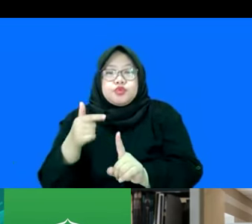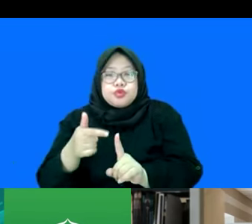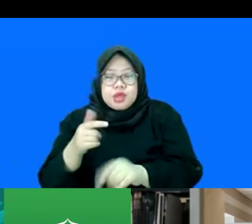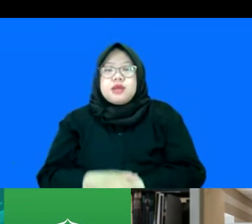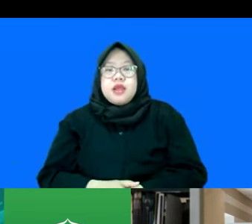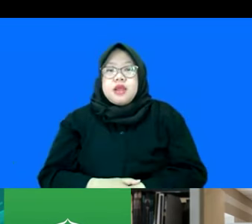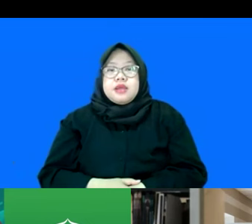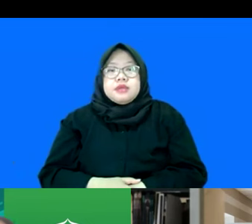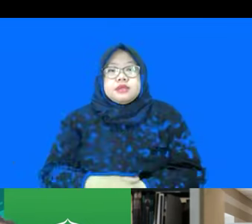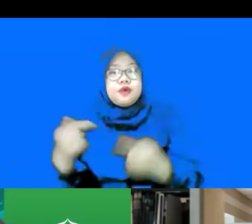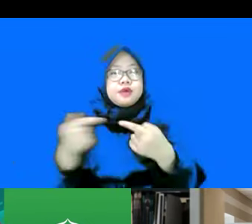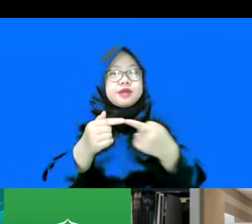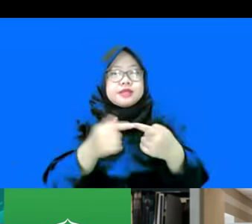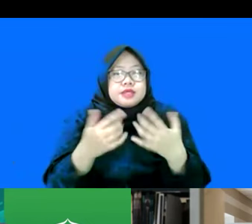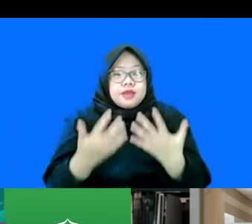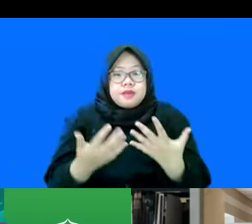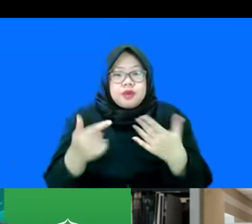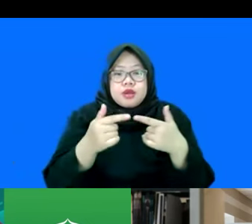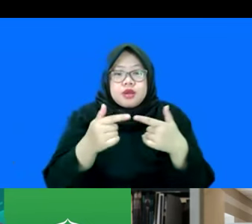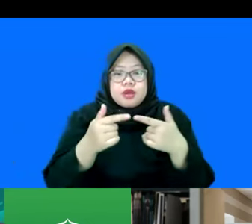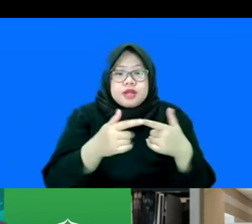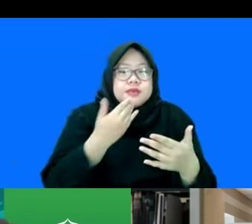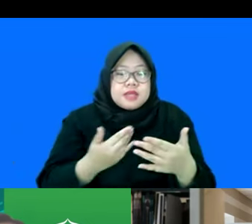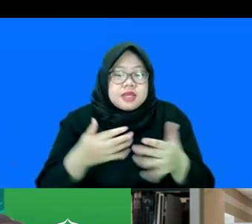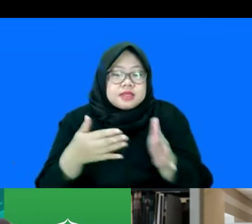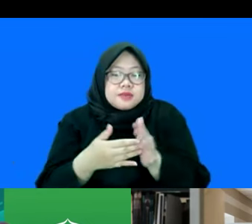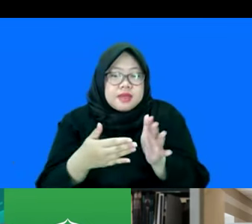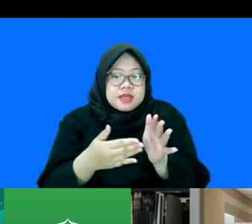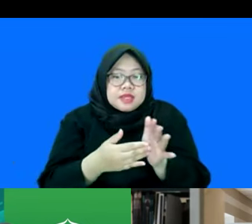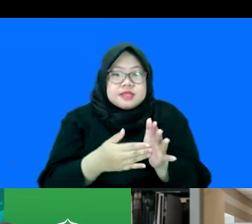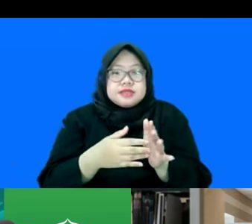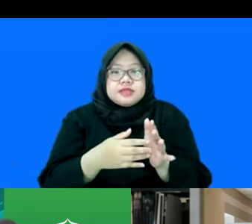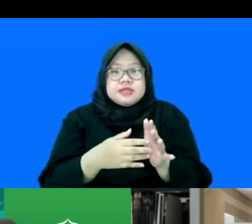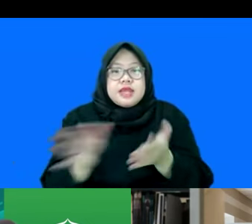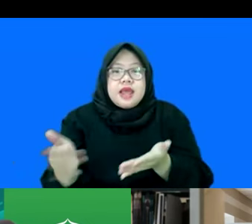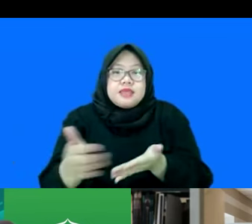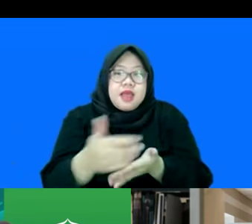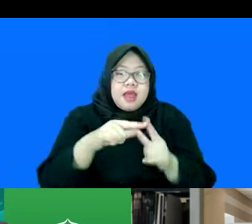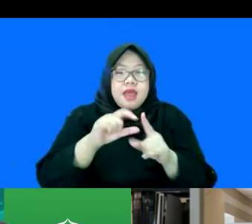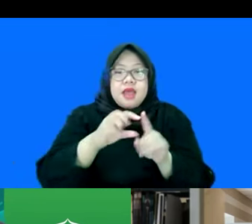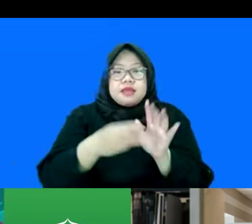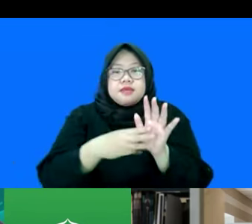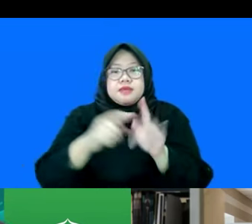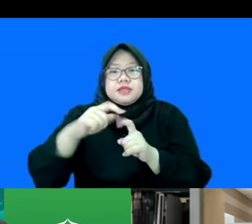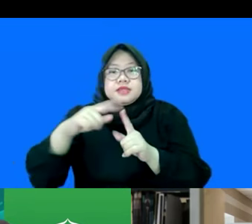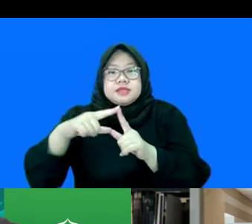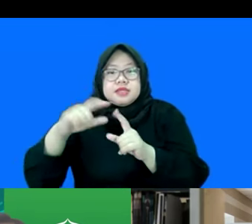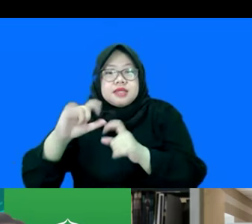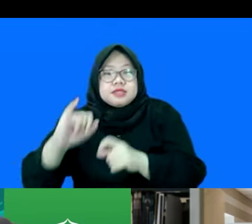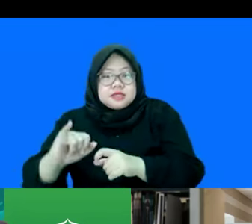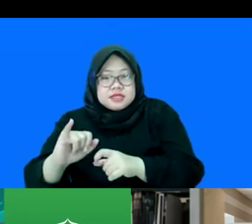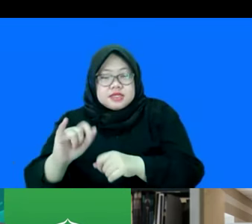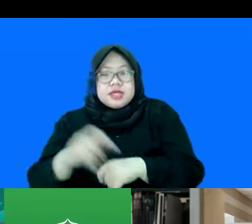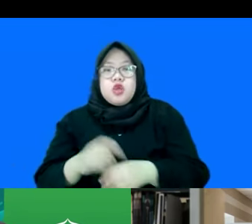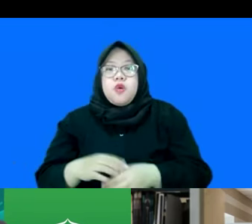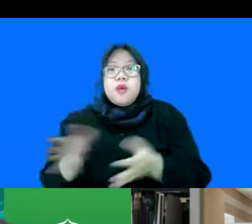sebatas apa ya administratif begitu atau apa formalitas dalam arti pelimpahan berkas perkara, tapi sebetulnya harus